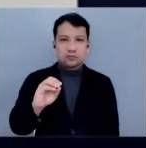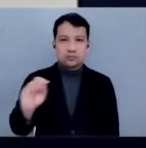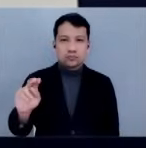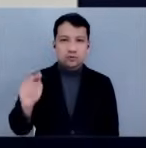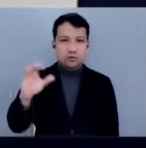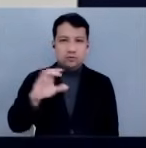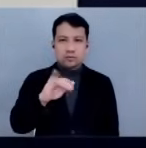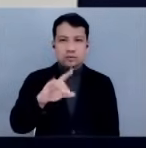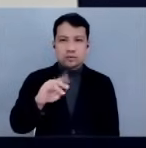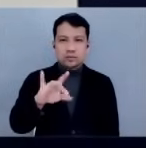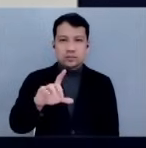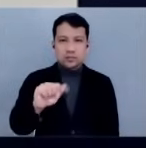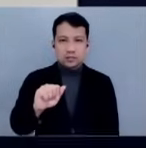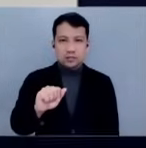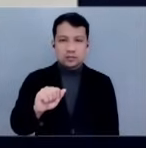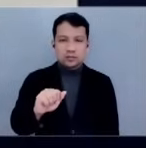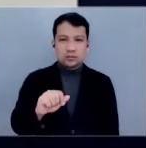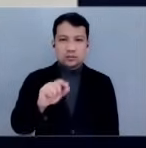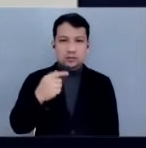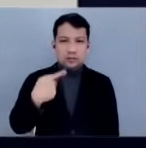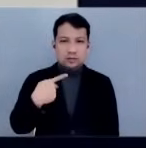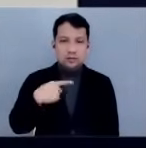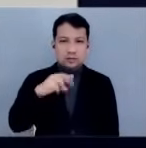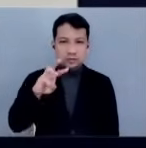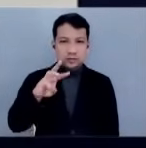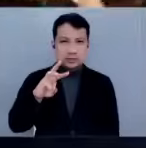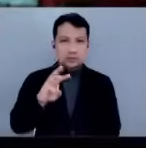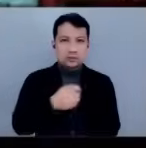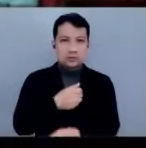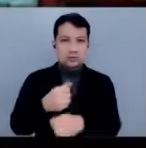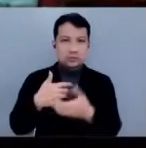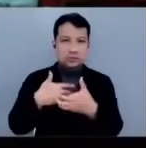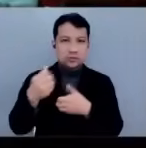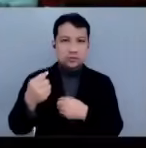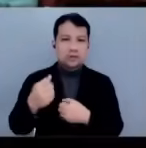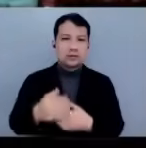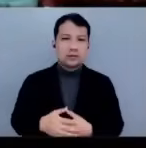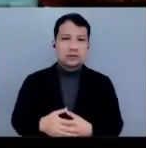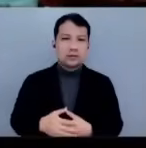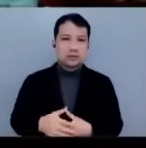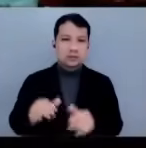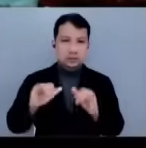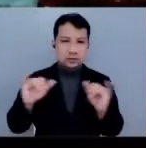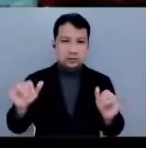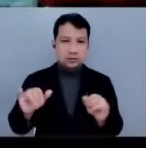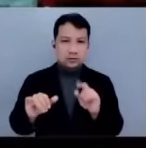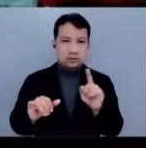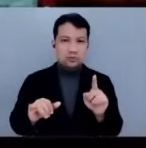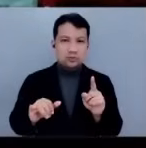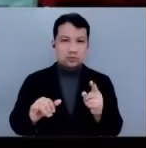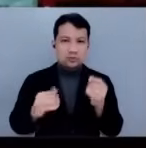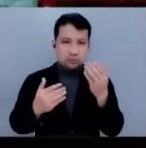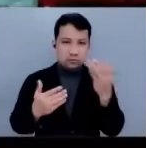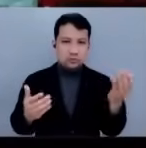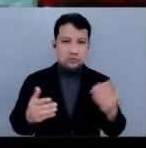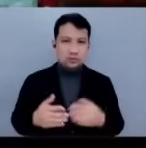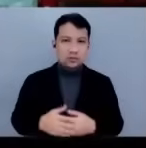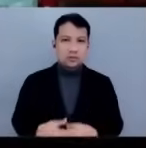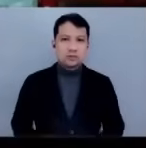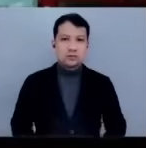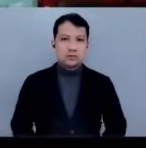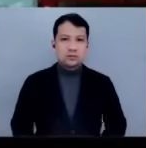Meron itong 6 na kanta na nauna na nilang nirelease. Gaya ng One in a Billion.